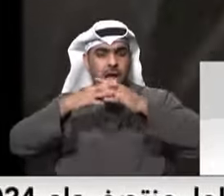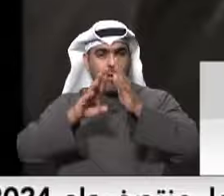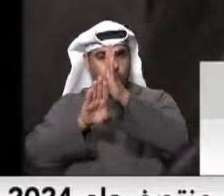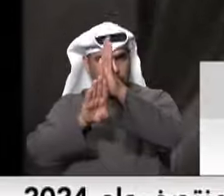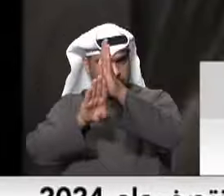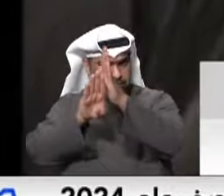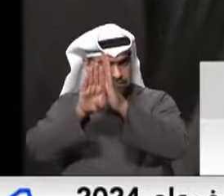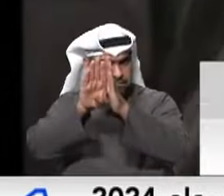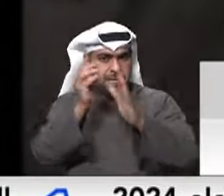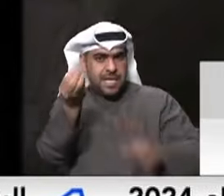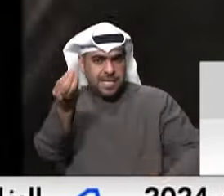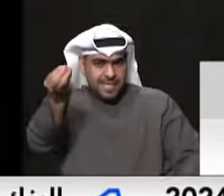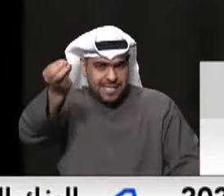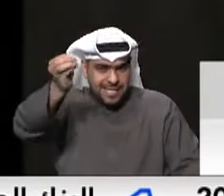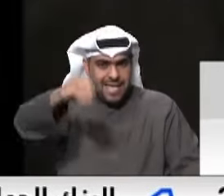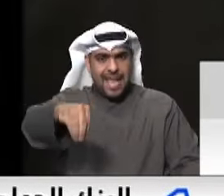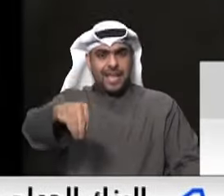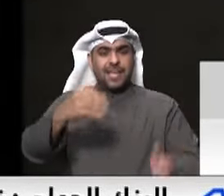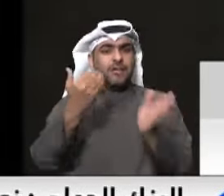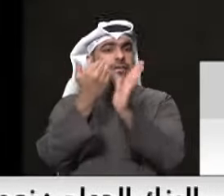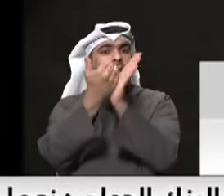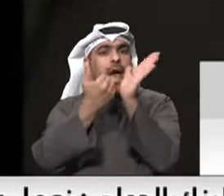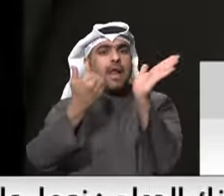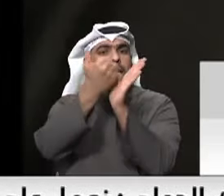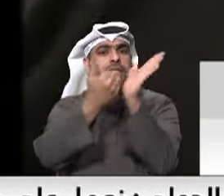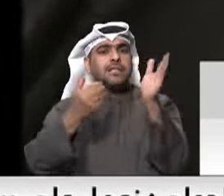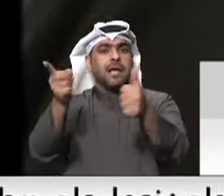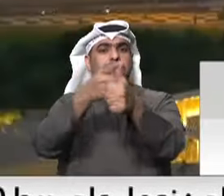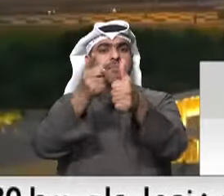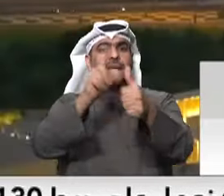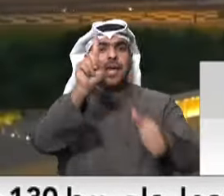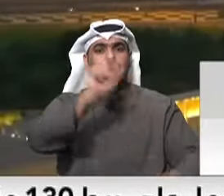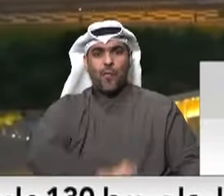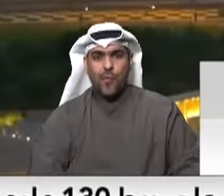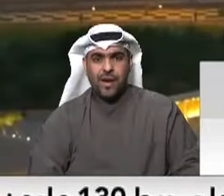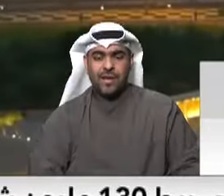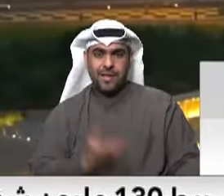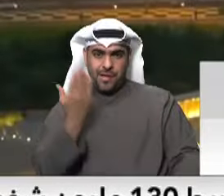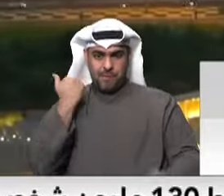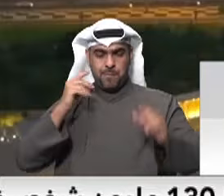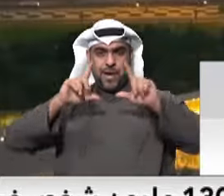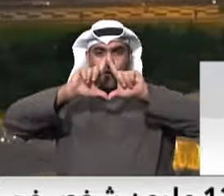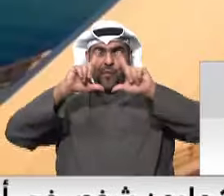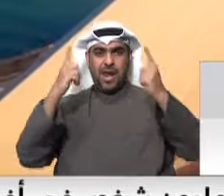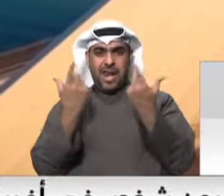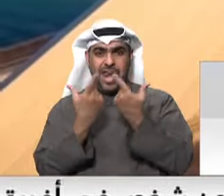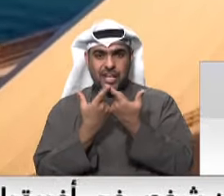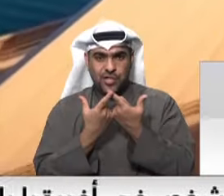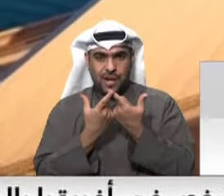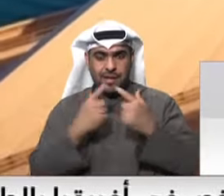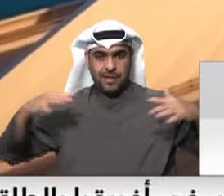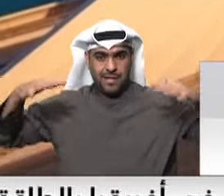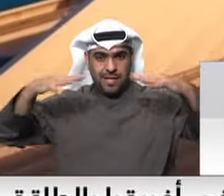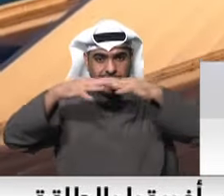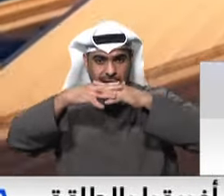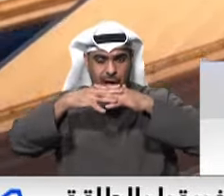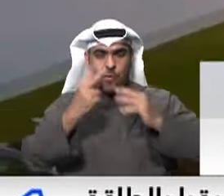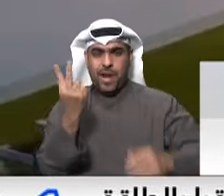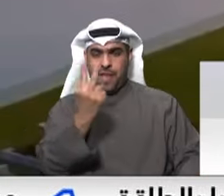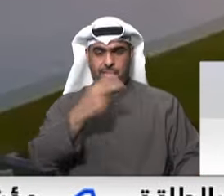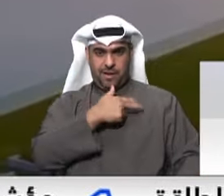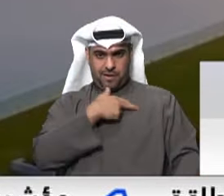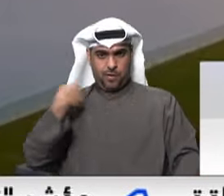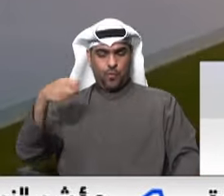والمستويات لا سما الاقتصاديه وذلك منذ انشاء اللجنه العليا المشتركه للتعاون بين حكومتي